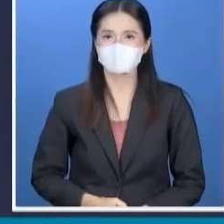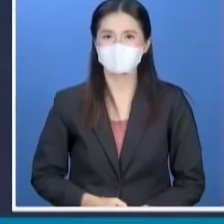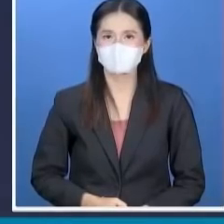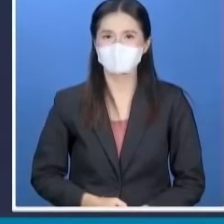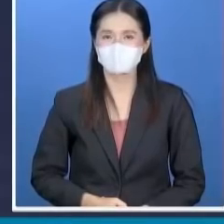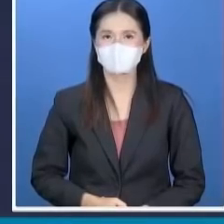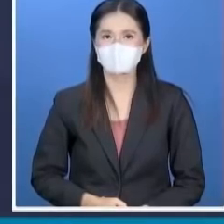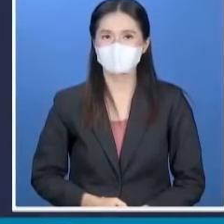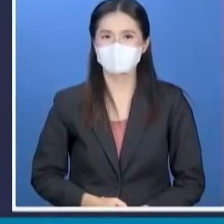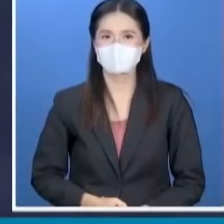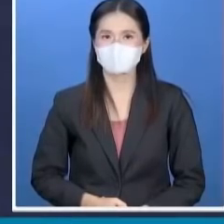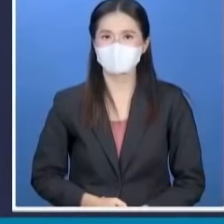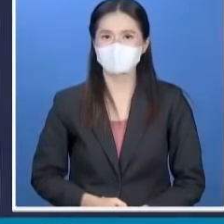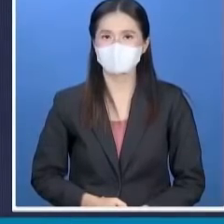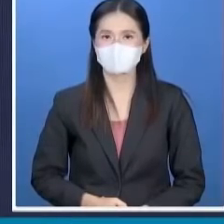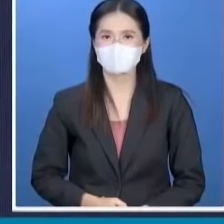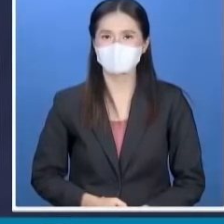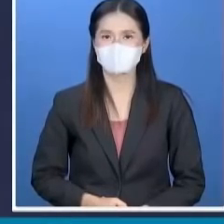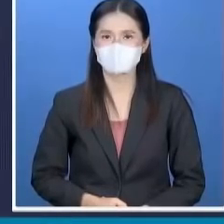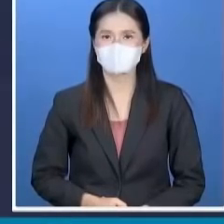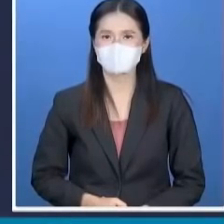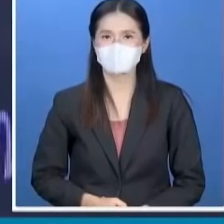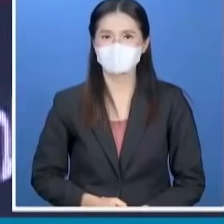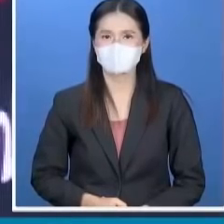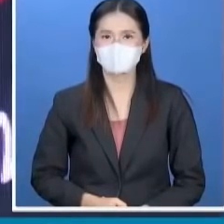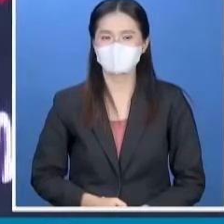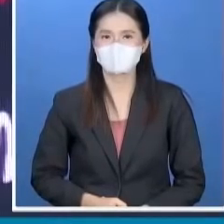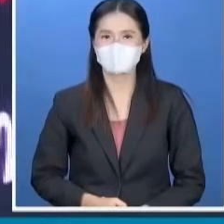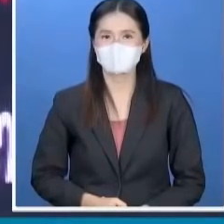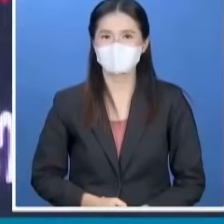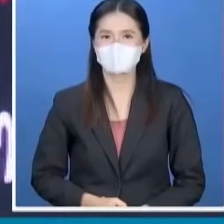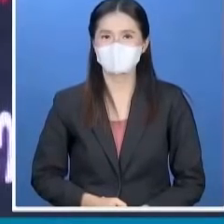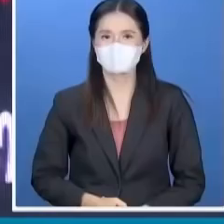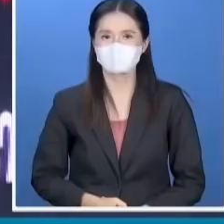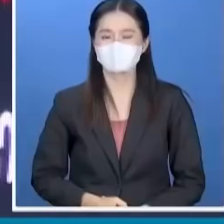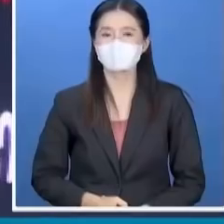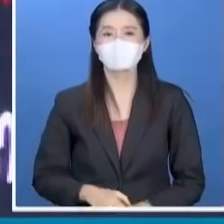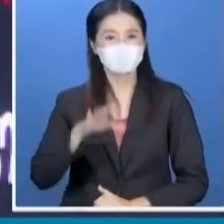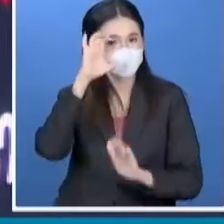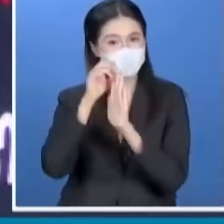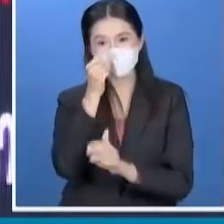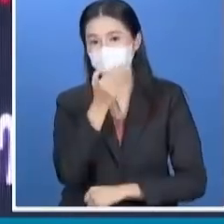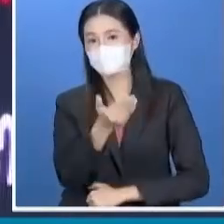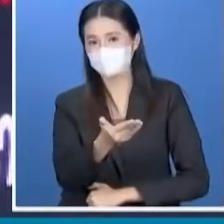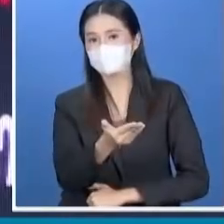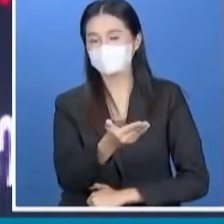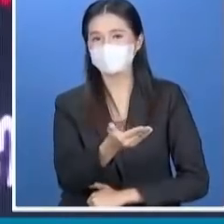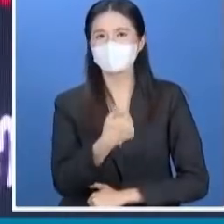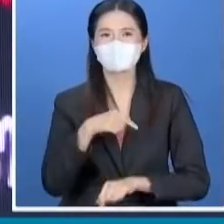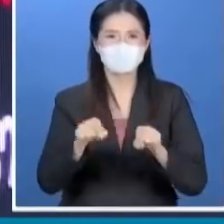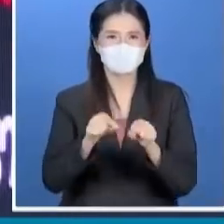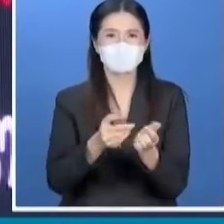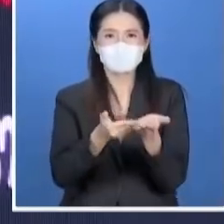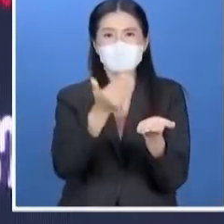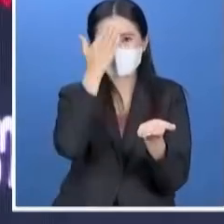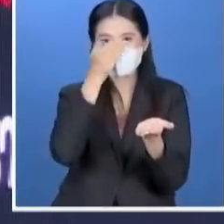นสักเท่าไหร่ก็เลยมีการเอาคลิปไปเพิ่มแสงด้วยครับ เขามีการเพิ่มแสงมาดิ้งละ ภาพนี้ไม่มีเสียงนะฮะแต่ว่าลักษณะคือเหมือนบริเวณ